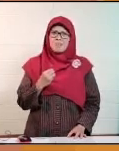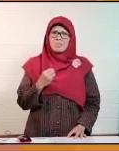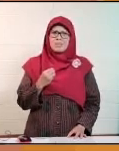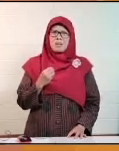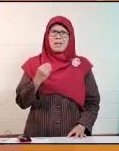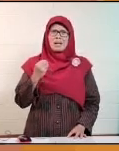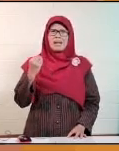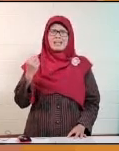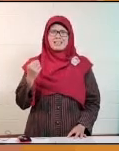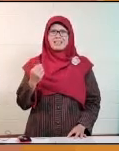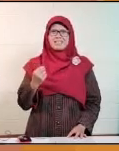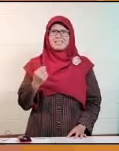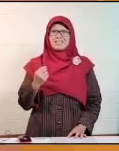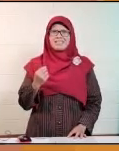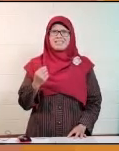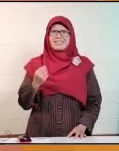berubah menjadi melengking